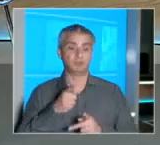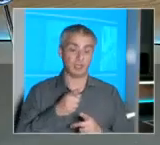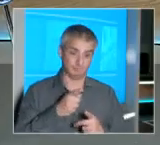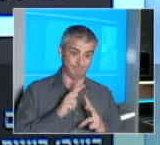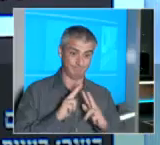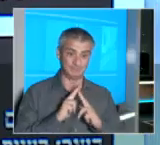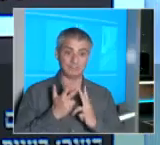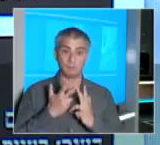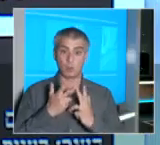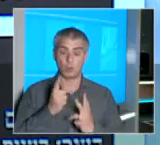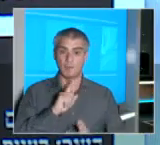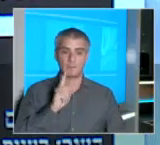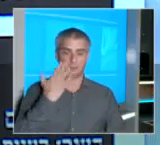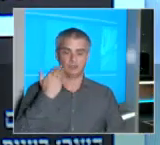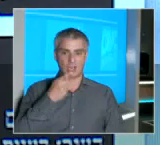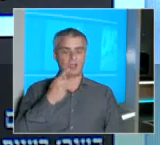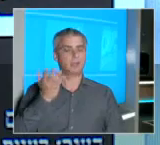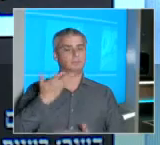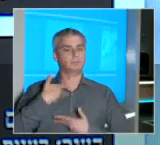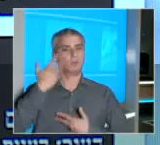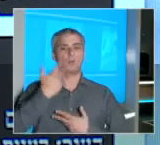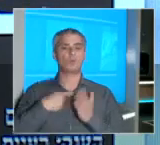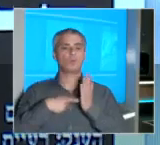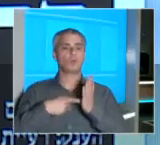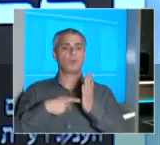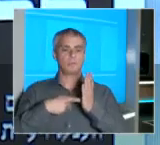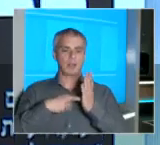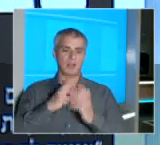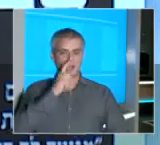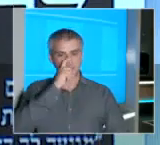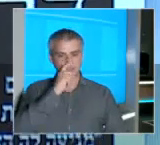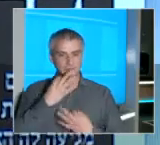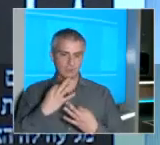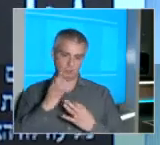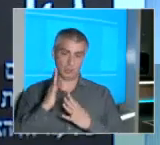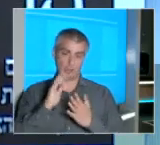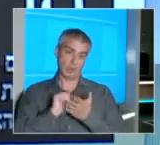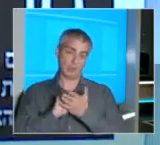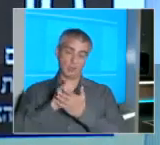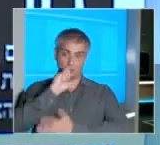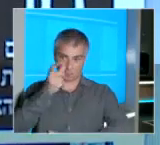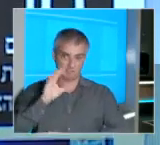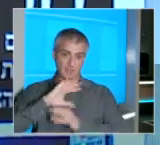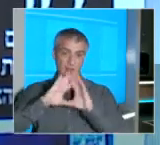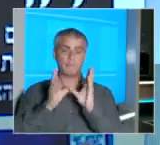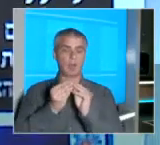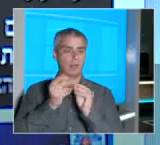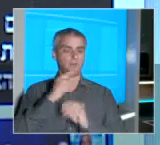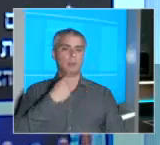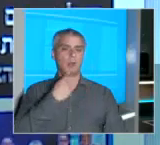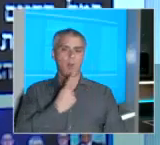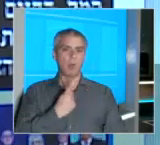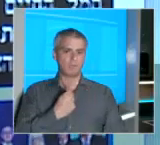ממנה, ממי שהייתה השראה, דוגמה ומופת לצניעות. כך על פי מעריב וכך על פי בכלל. צריך